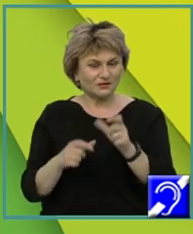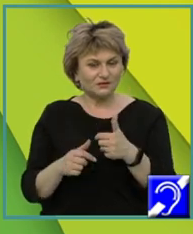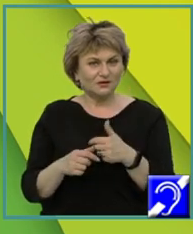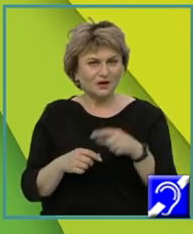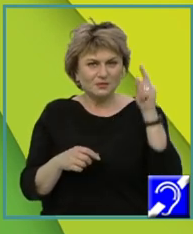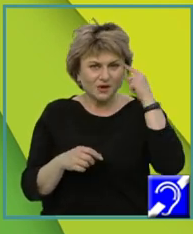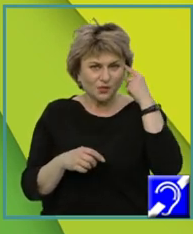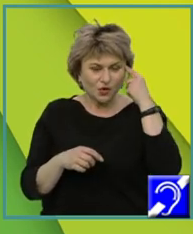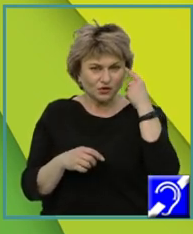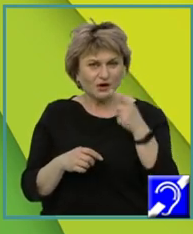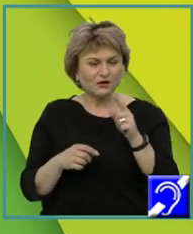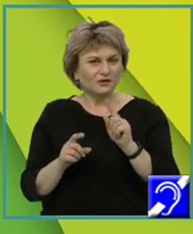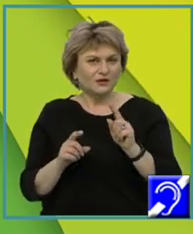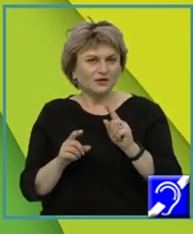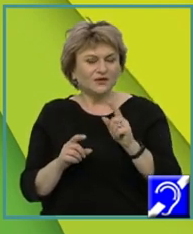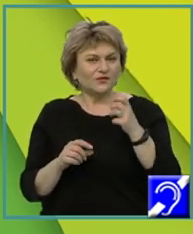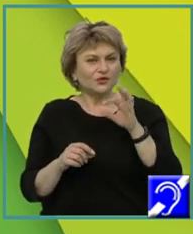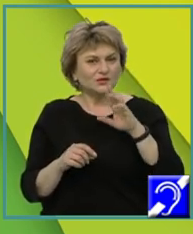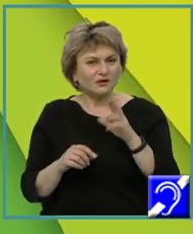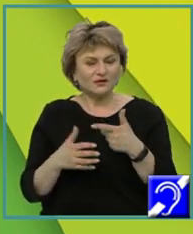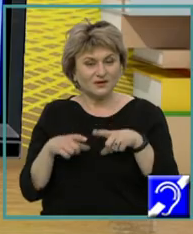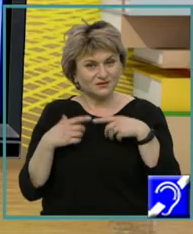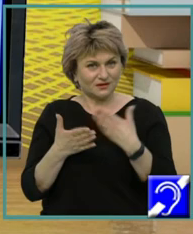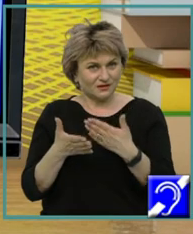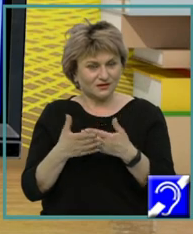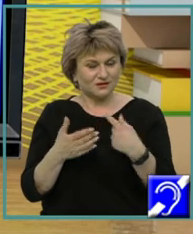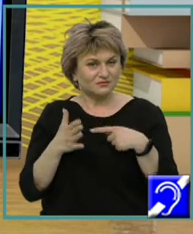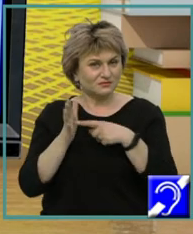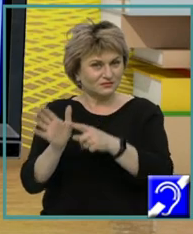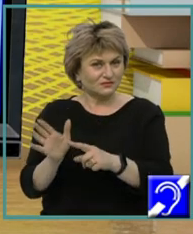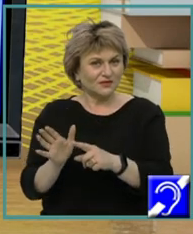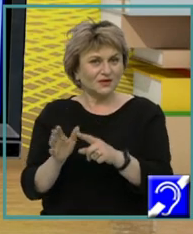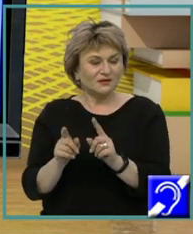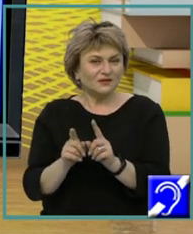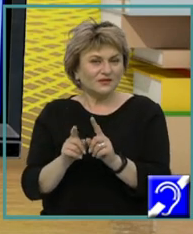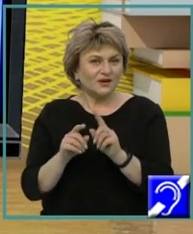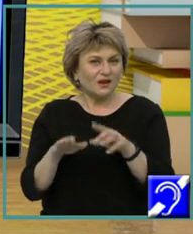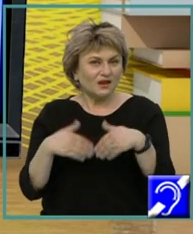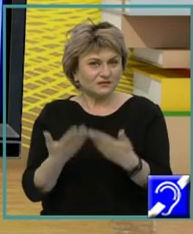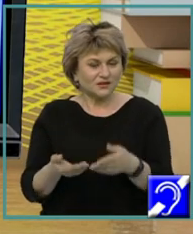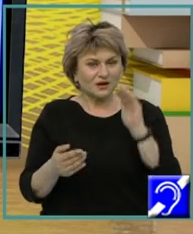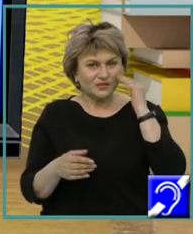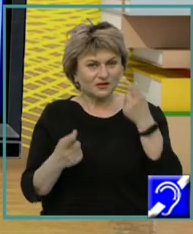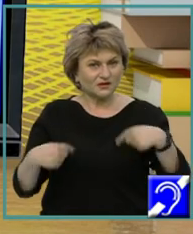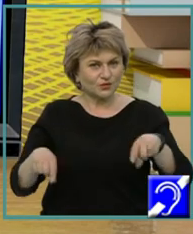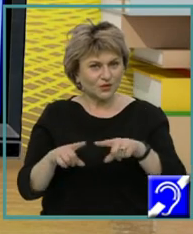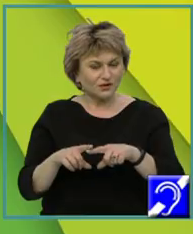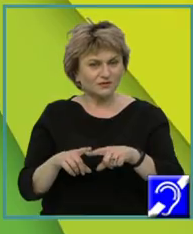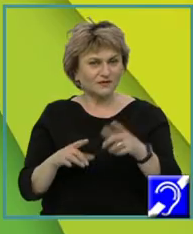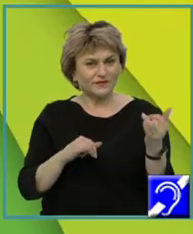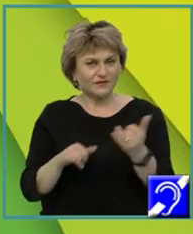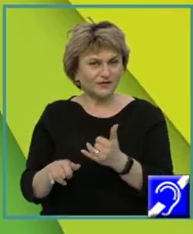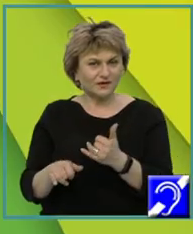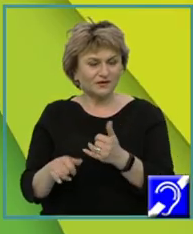memoria involuntară este cea care reprezintă catalizatorul unei relatări amintirile noastre vin